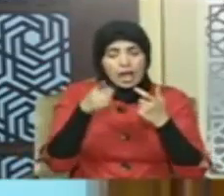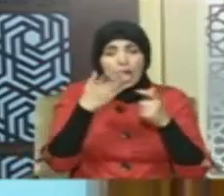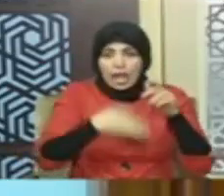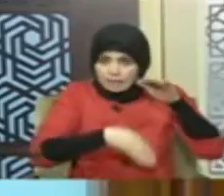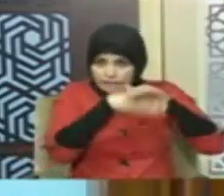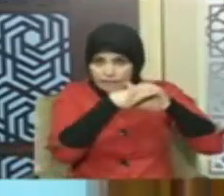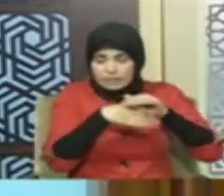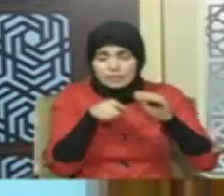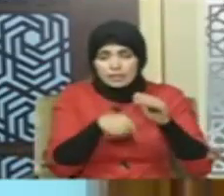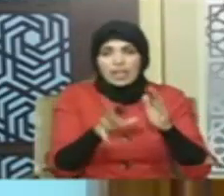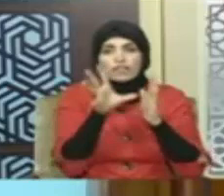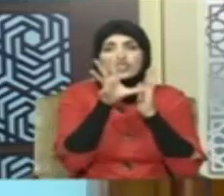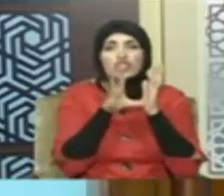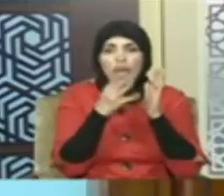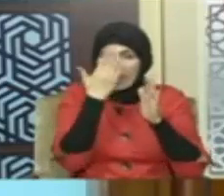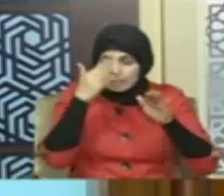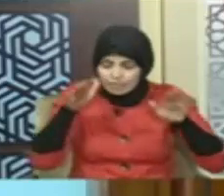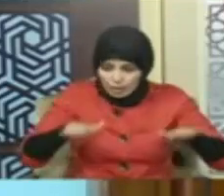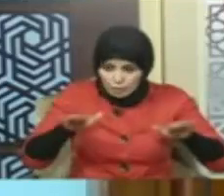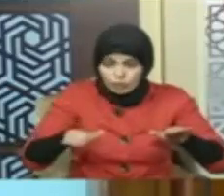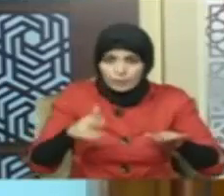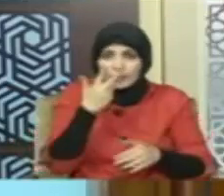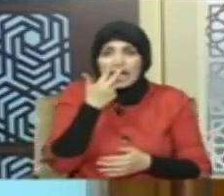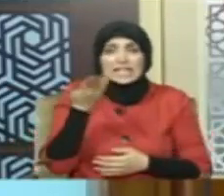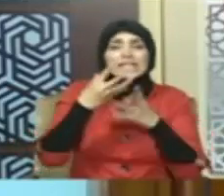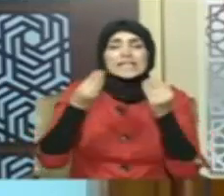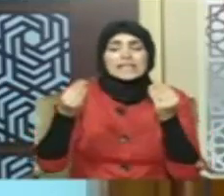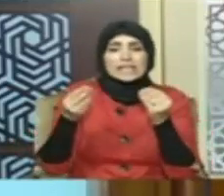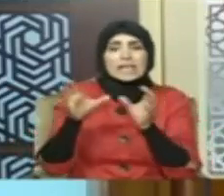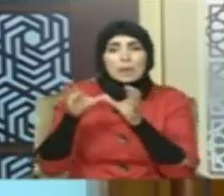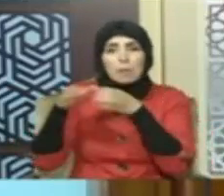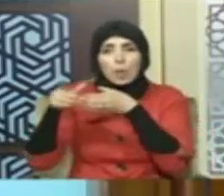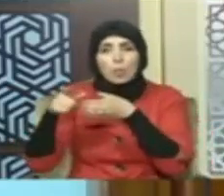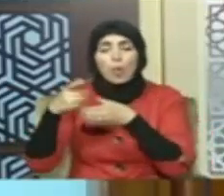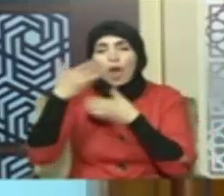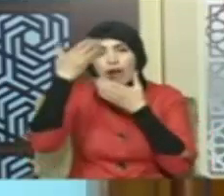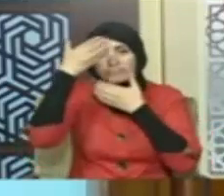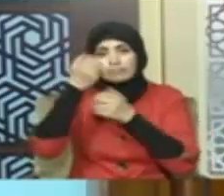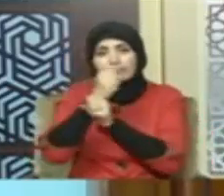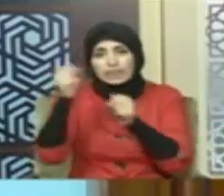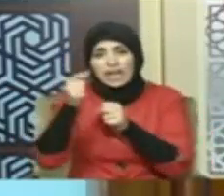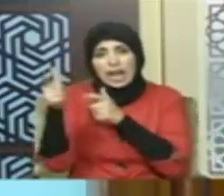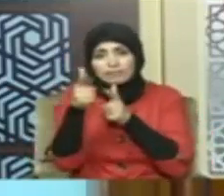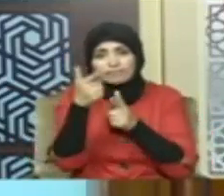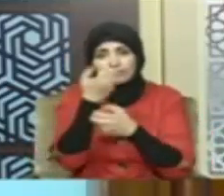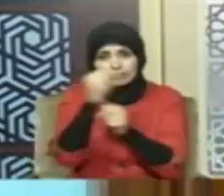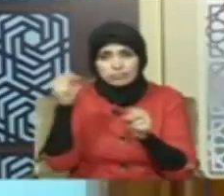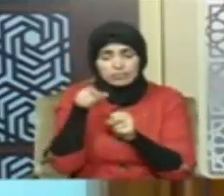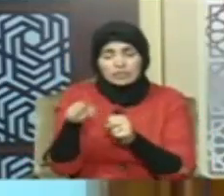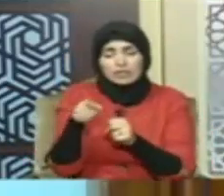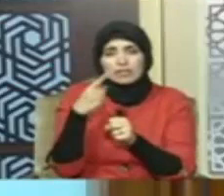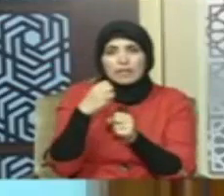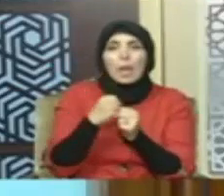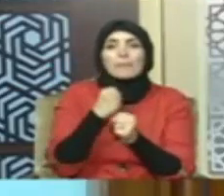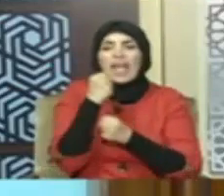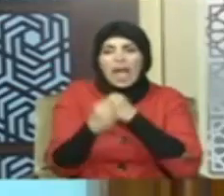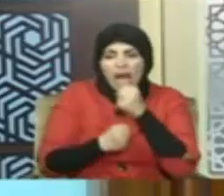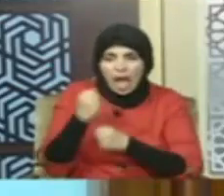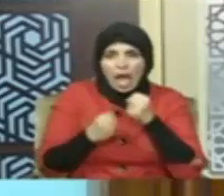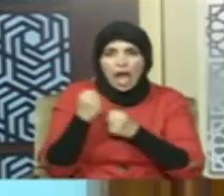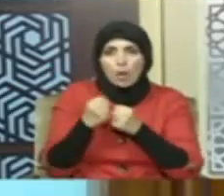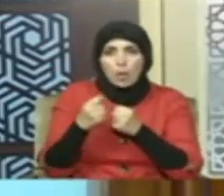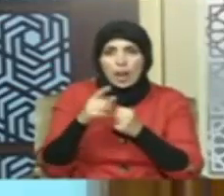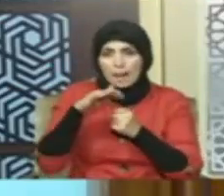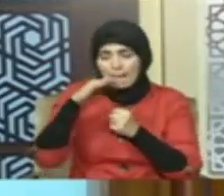تعبدية. كان بعض الناس وبعض الجماعات للأسف الشديد تحاول الخروج بالاعتكاف